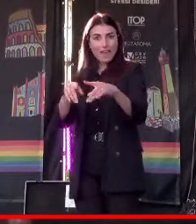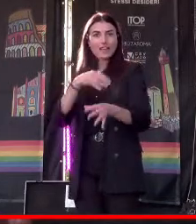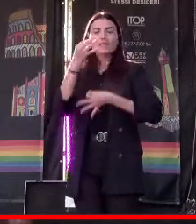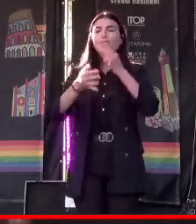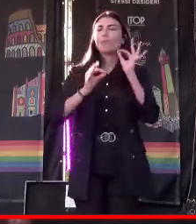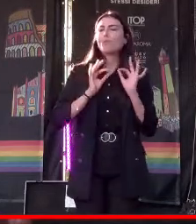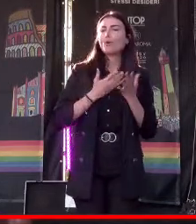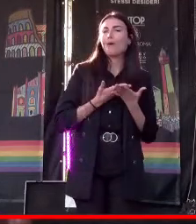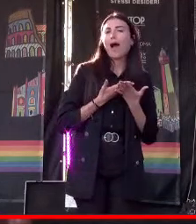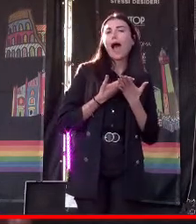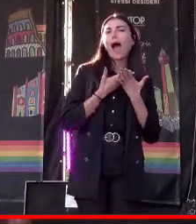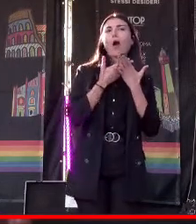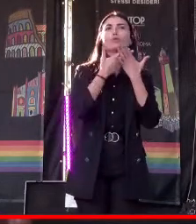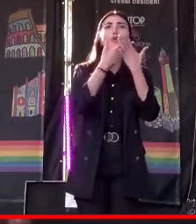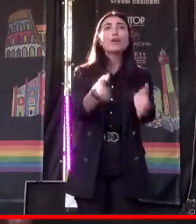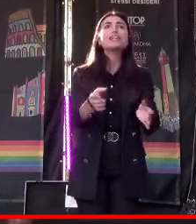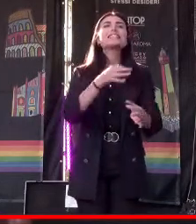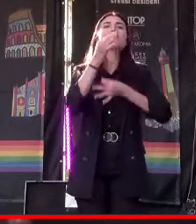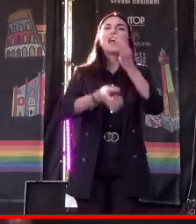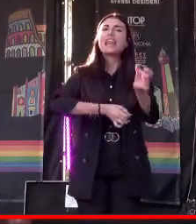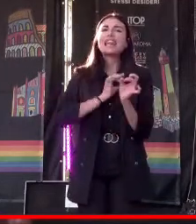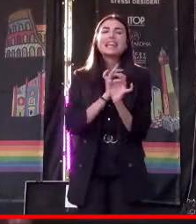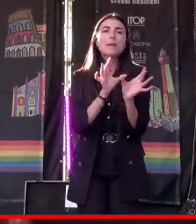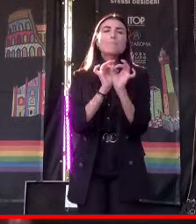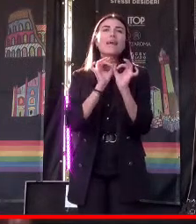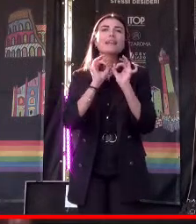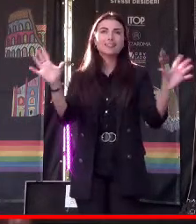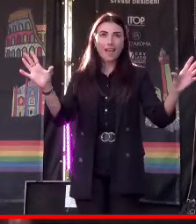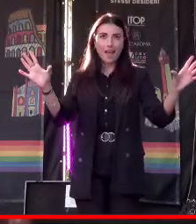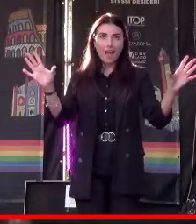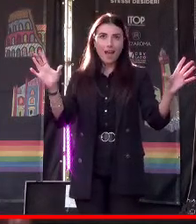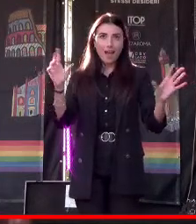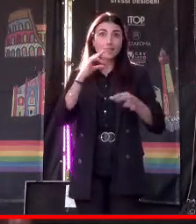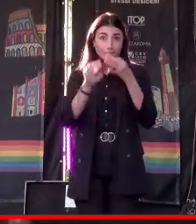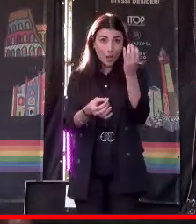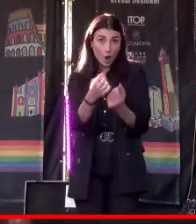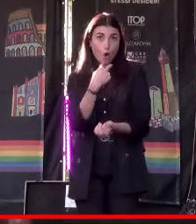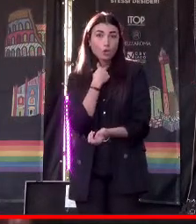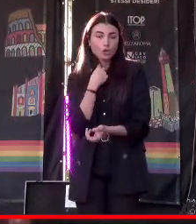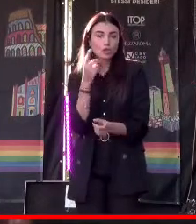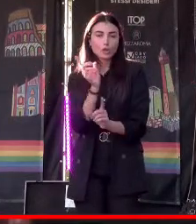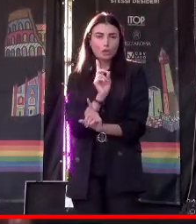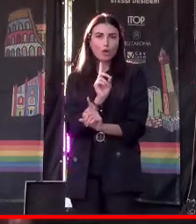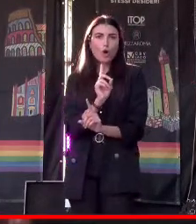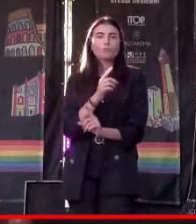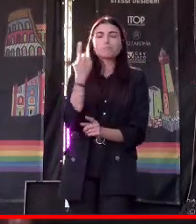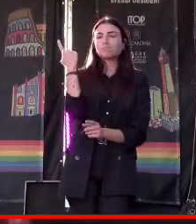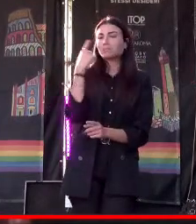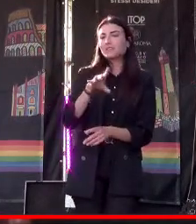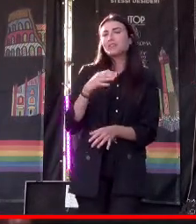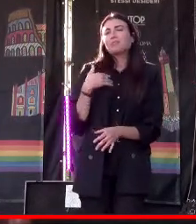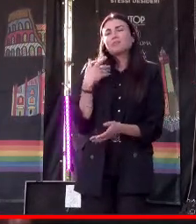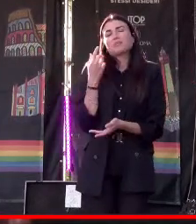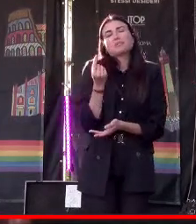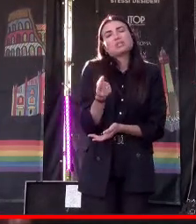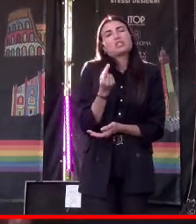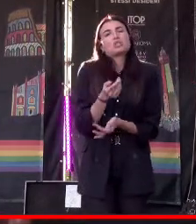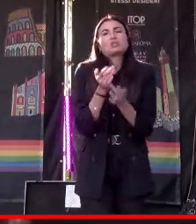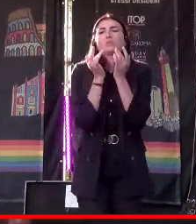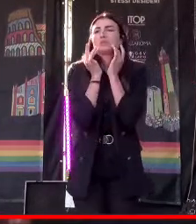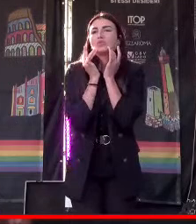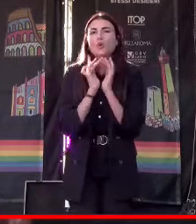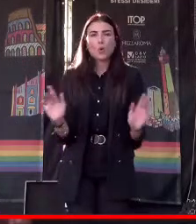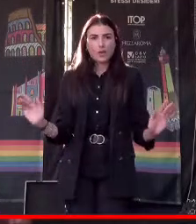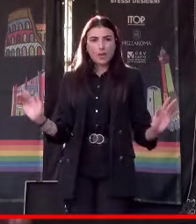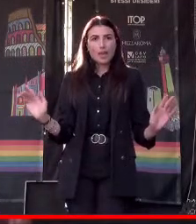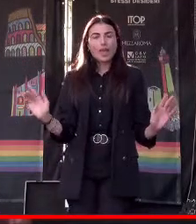libertà e che non è costrizione. Quindi sono spesso delle banalità, almeno a raccontarcele tra noi, che invece permettono